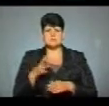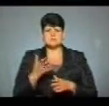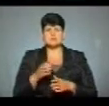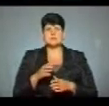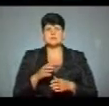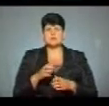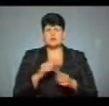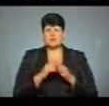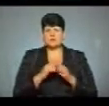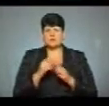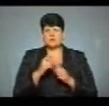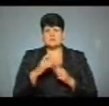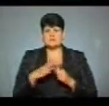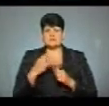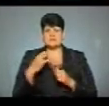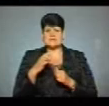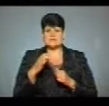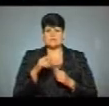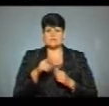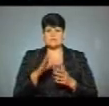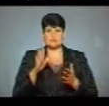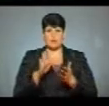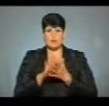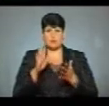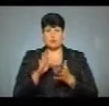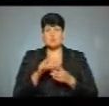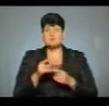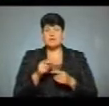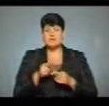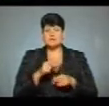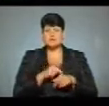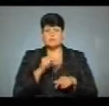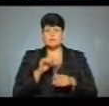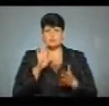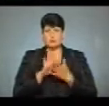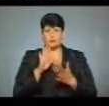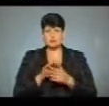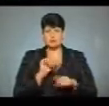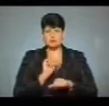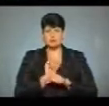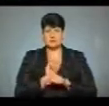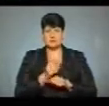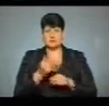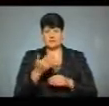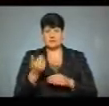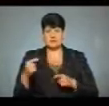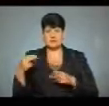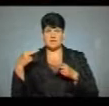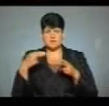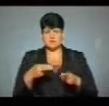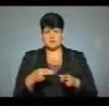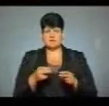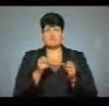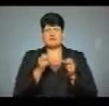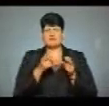кожну хвилину і 30 секунд в них йде хлопок. От зараз тільки ми відчуваємо, що хлопки припинилися буквально перед вашим приїздом. Викиди ці